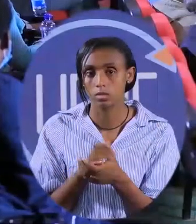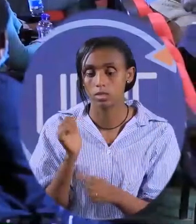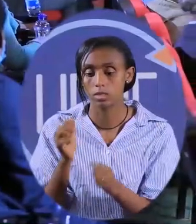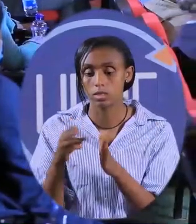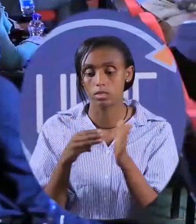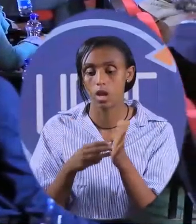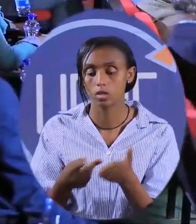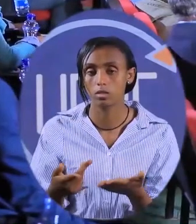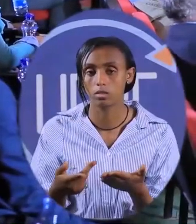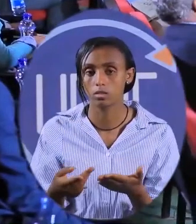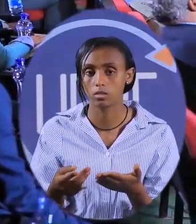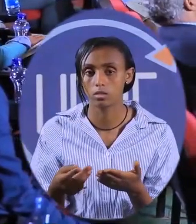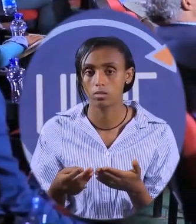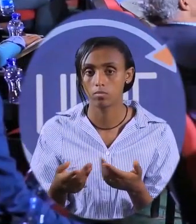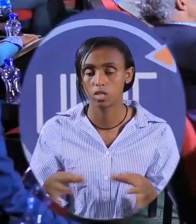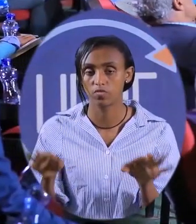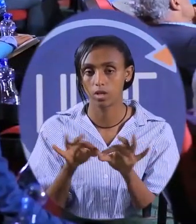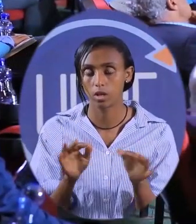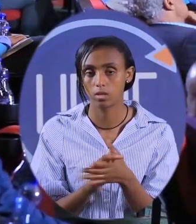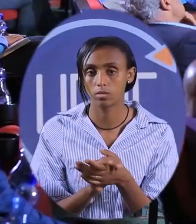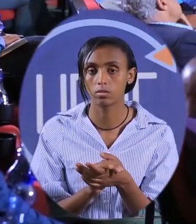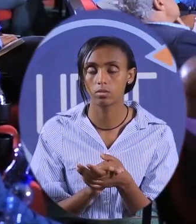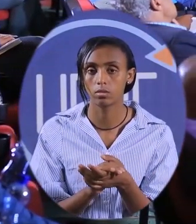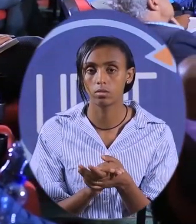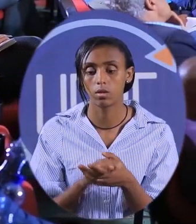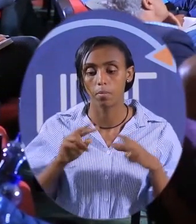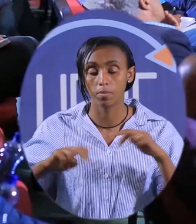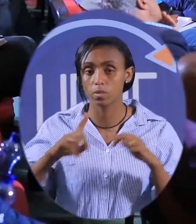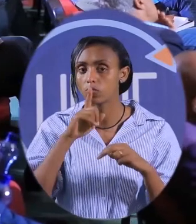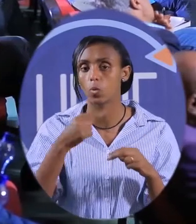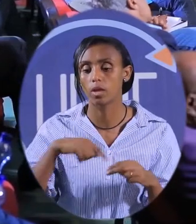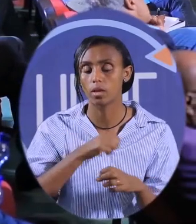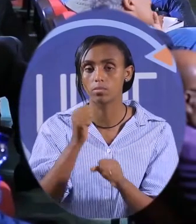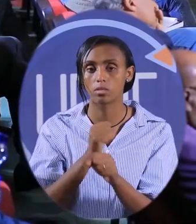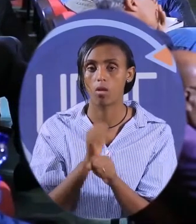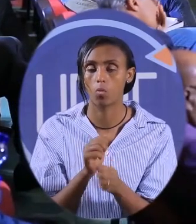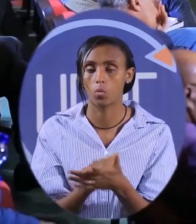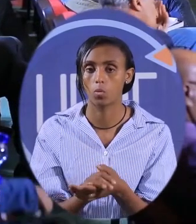ስርዓት መኖር አለበት። ተመራማሪውን ዌልካም የሚያደርግ እውነት በምርምር ነው ወይ እኛ የምንሰራው ነው?